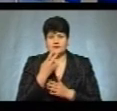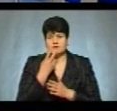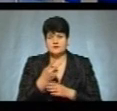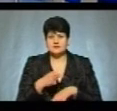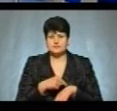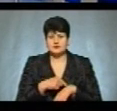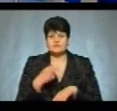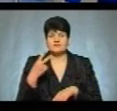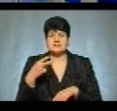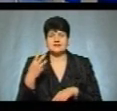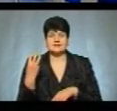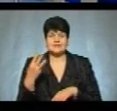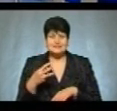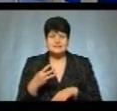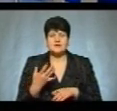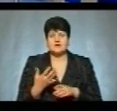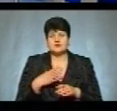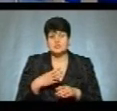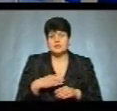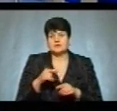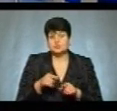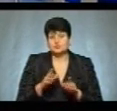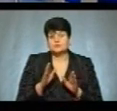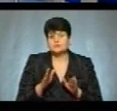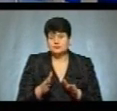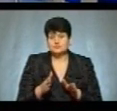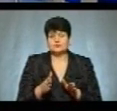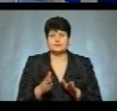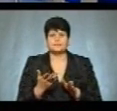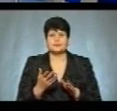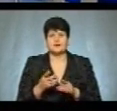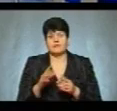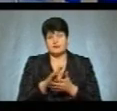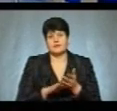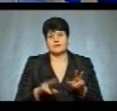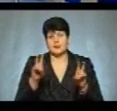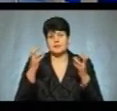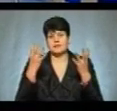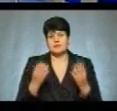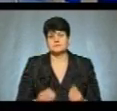20:30. Я ж чекатиму вас тут тоді. І залишайтеся з нами далі в ефірі «Тема дня».